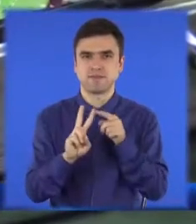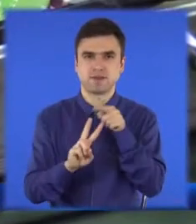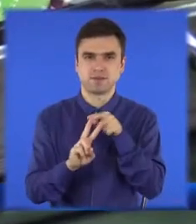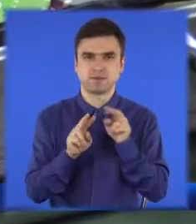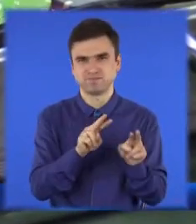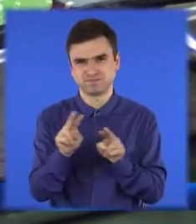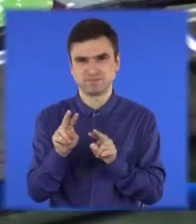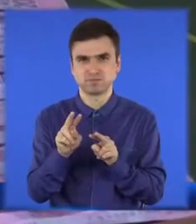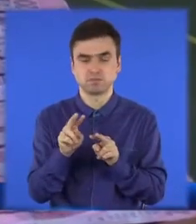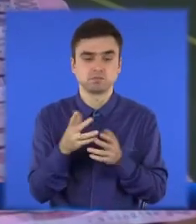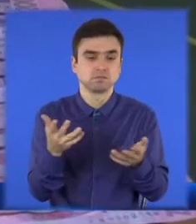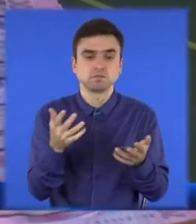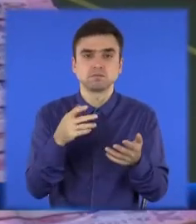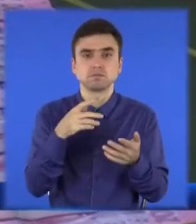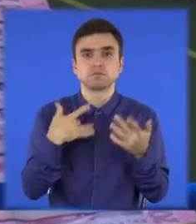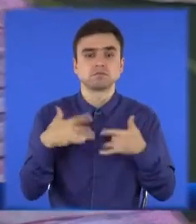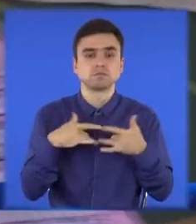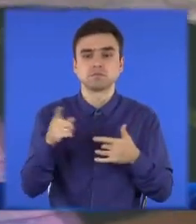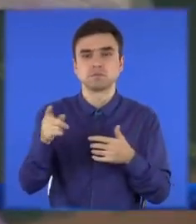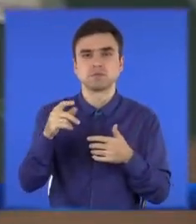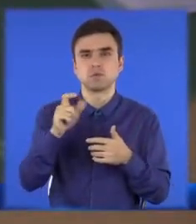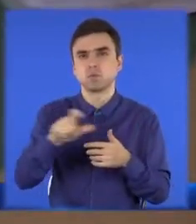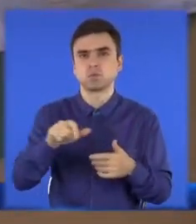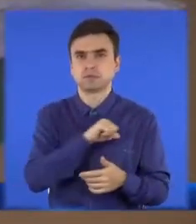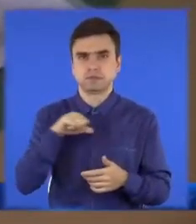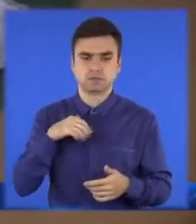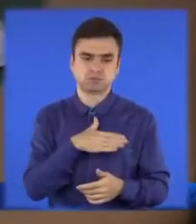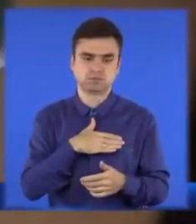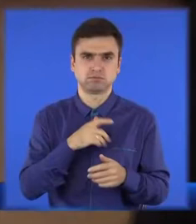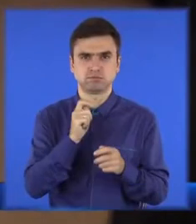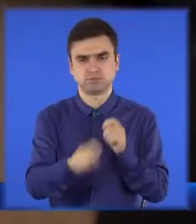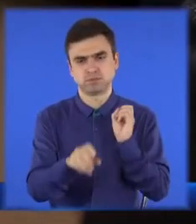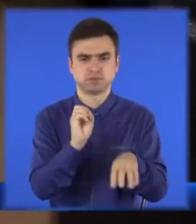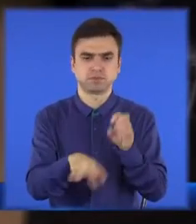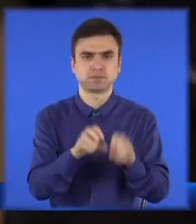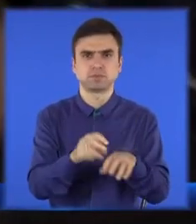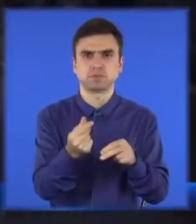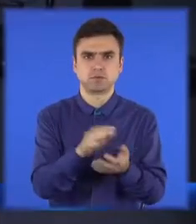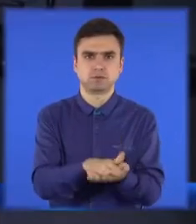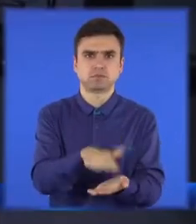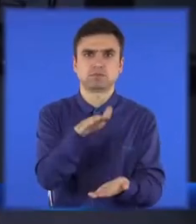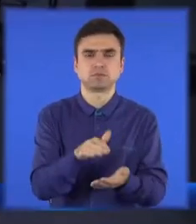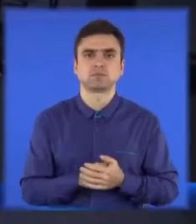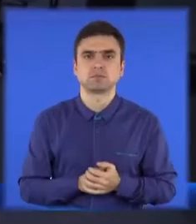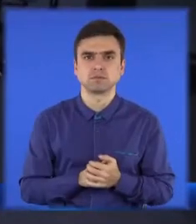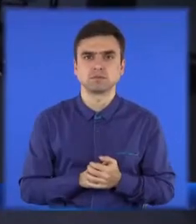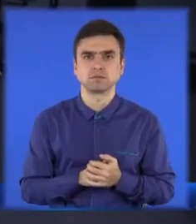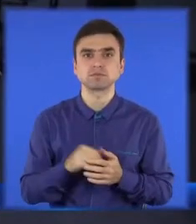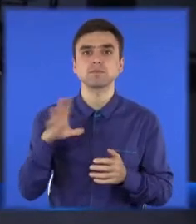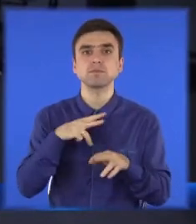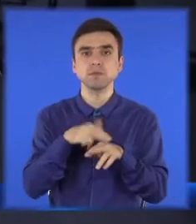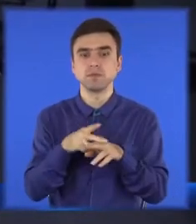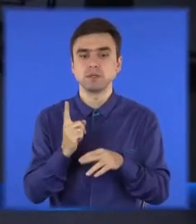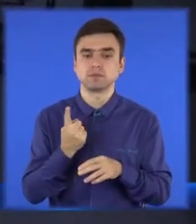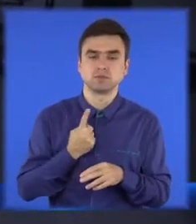до призового фонду. До приміщення покер-руму поліцейські потрапили, коли зсередини на вулицю збиралася вийти чергова